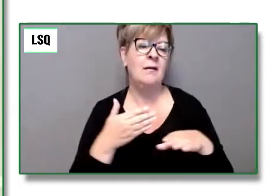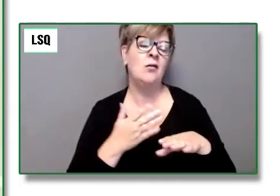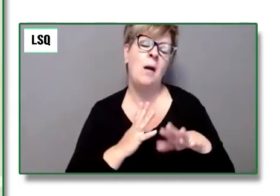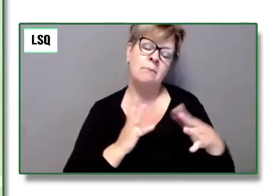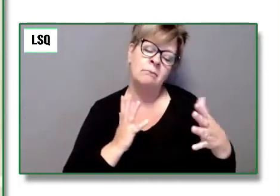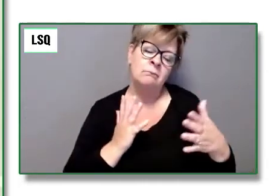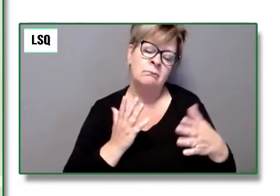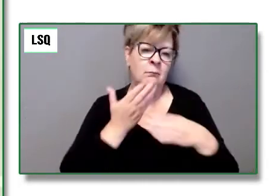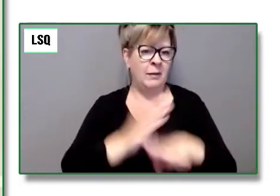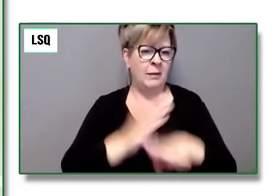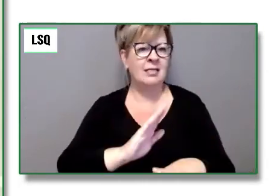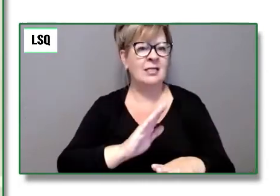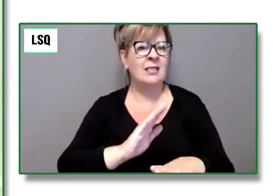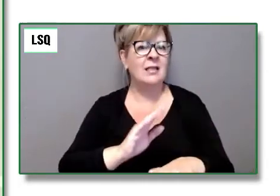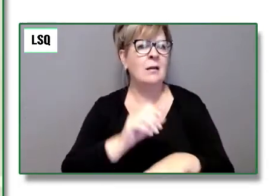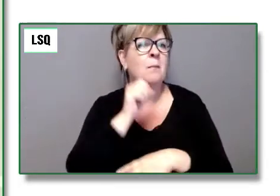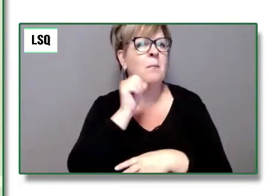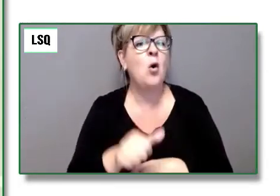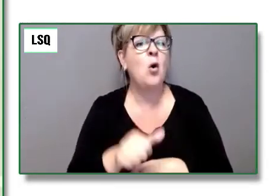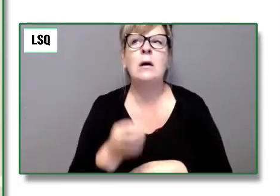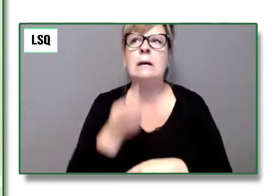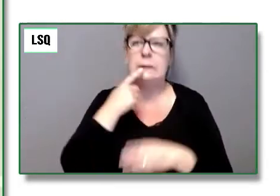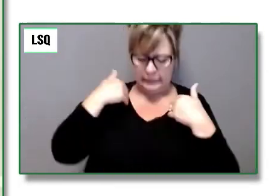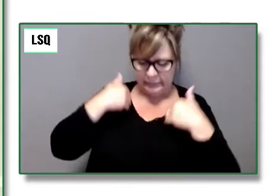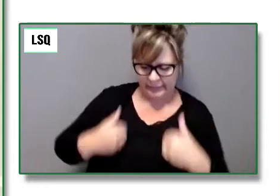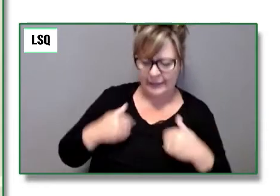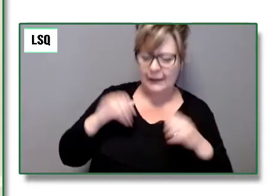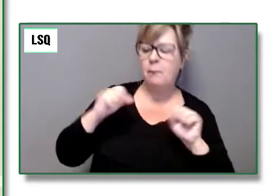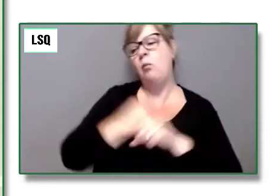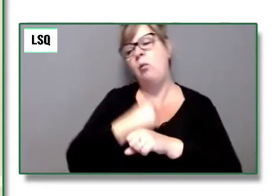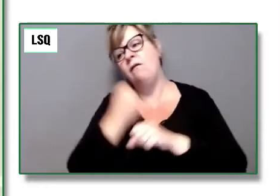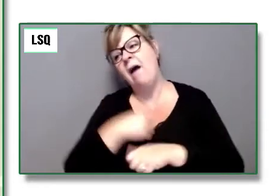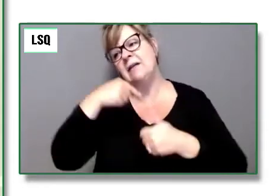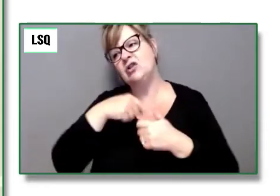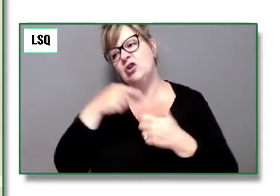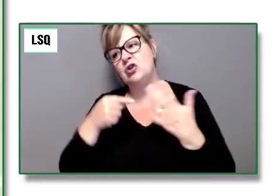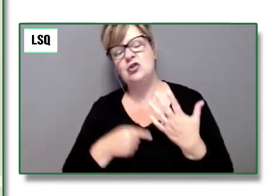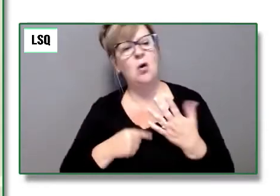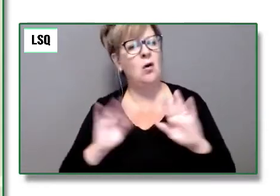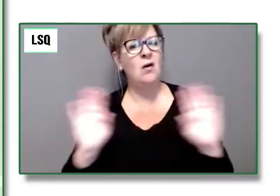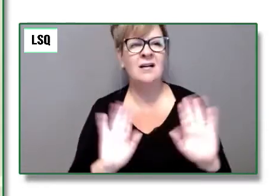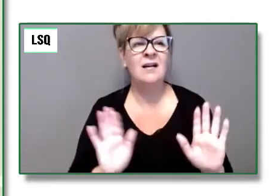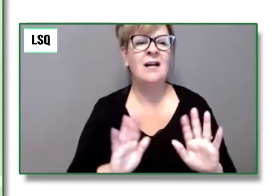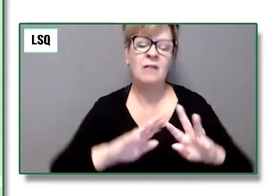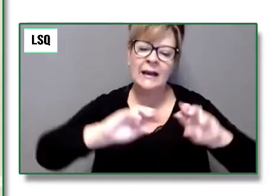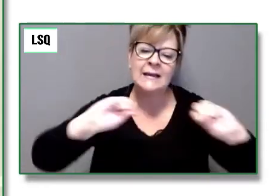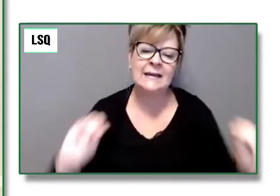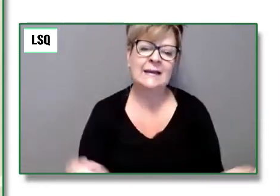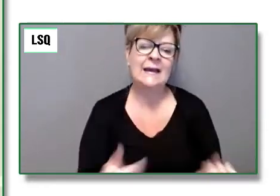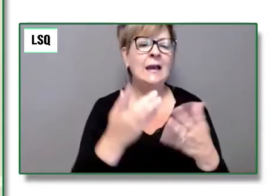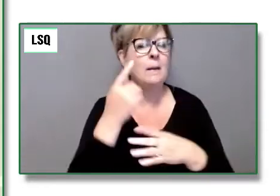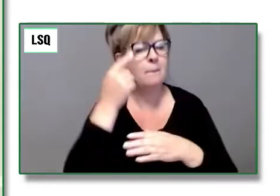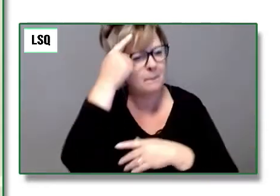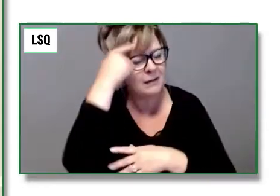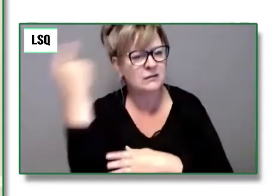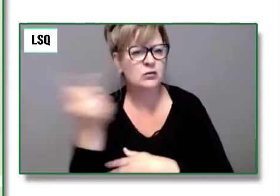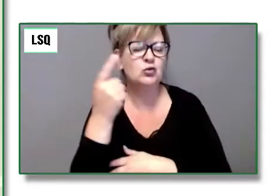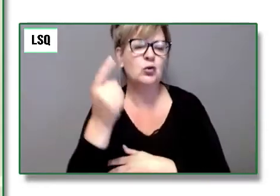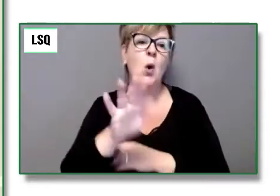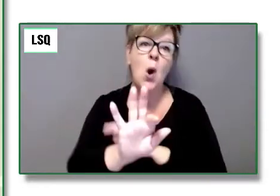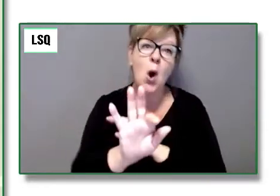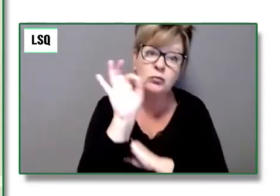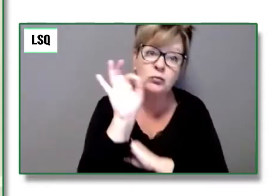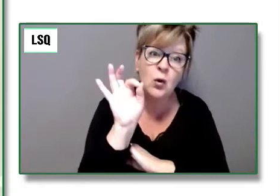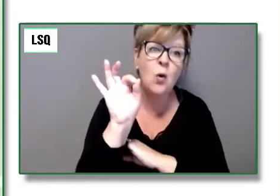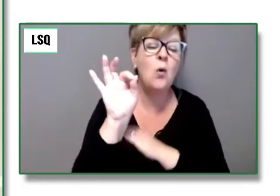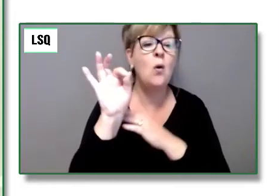de la flexibilité, de la souplesse. Et ça, c'est une accessibilité de la pensée même. Et